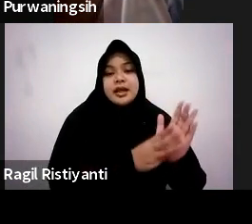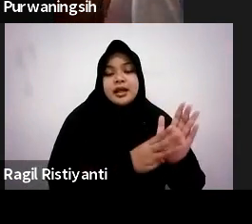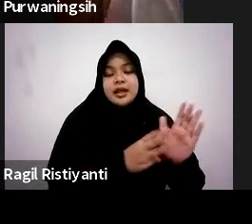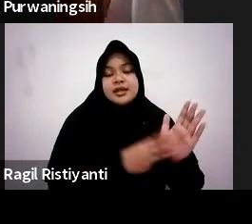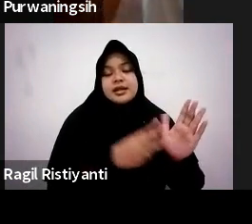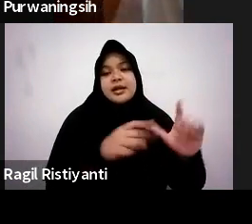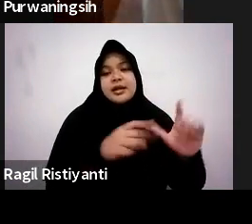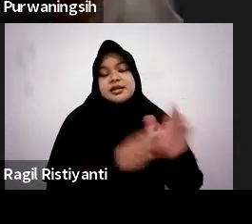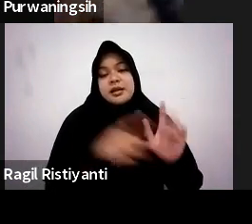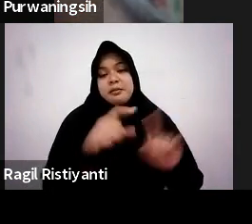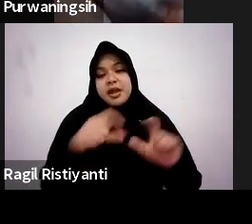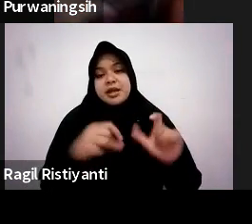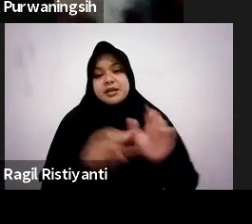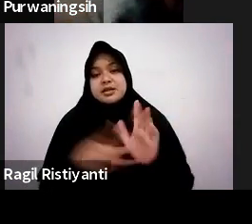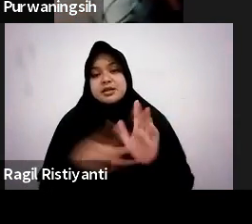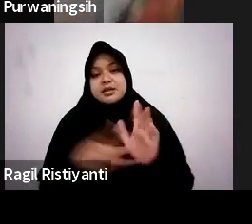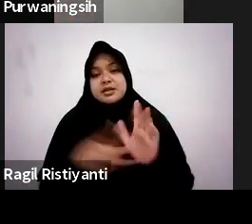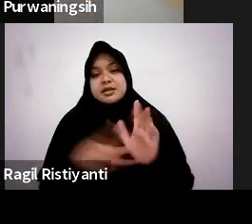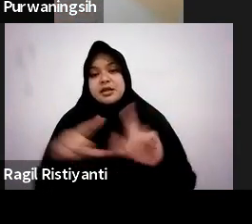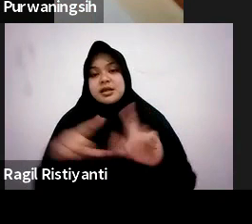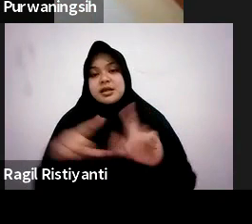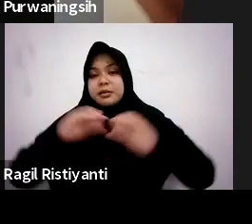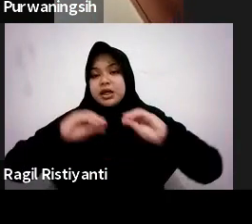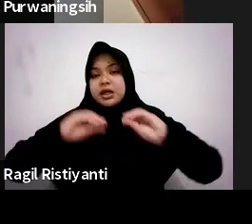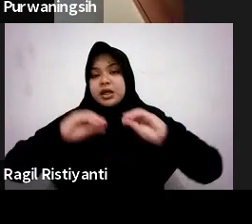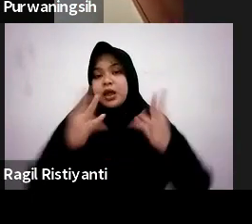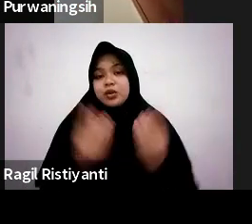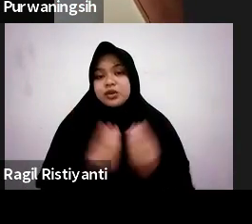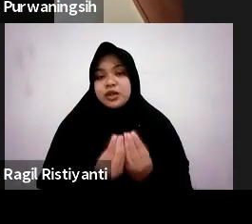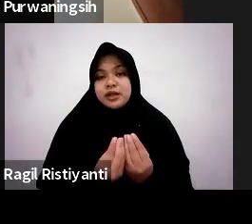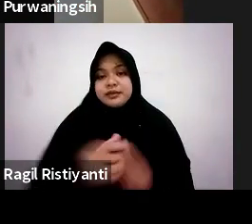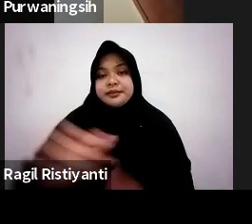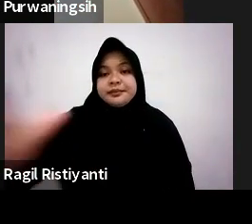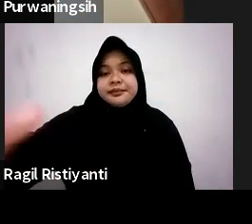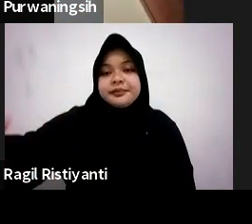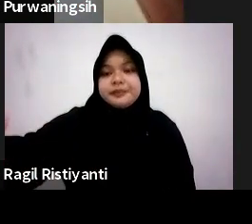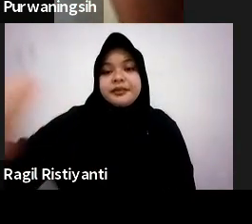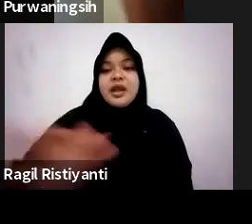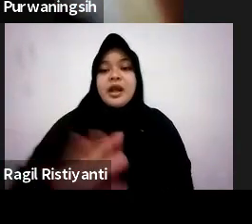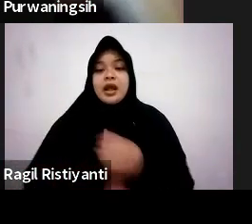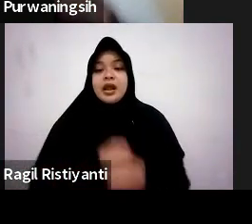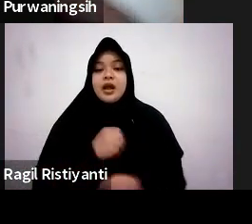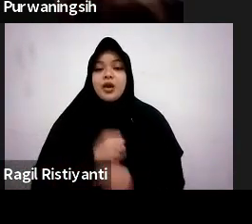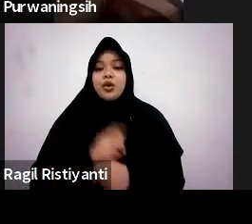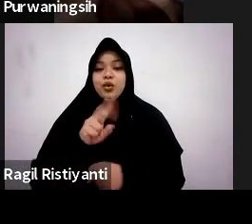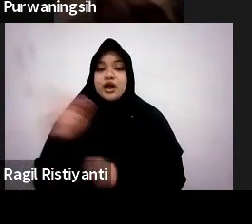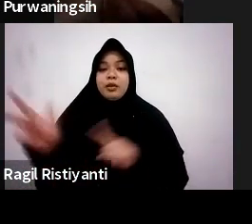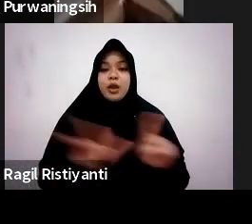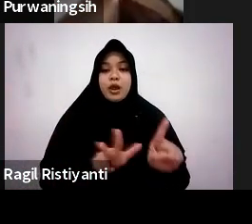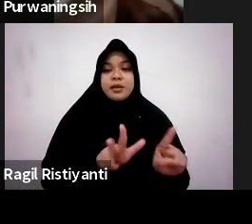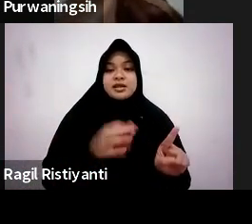penyelenggara benda Gem bersih ya Mana tahun 18-2018 baru